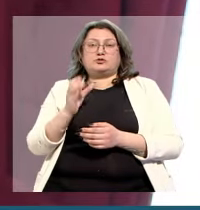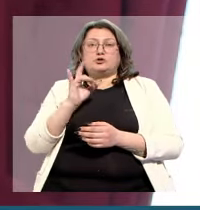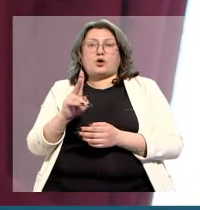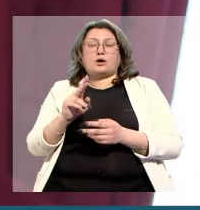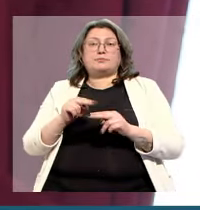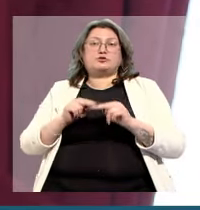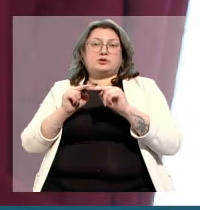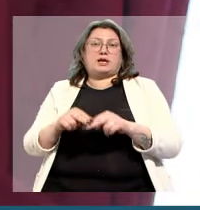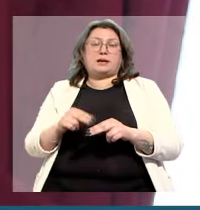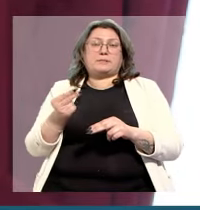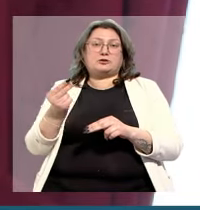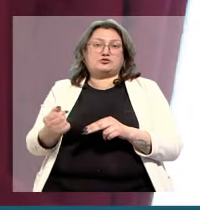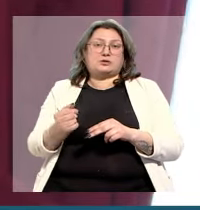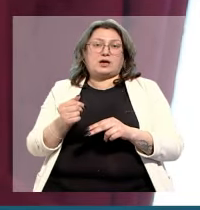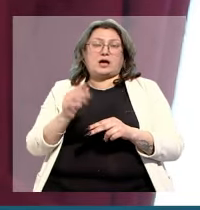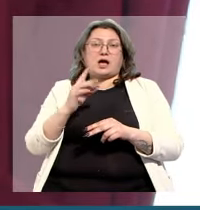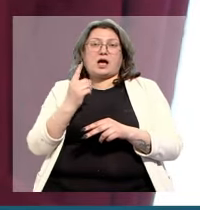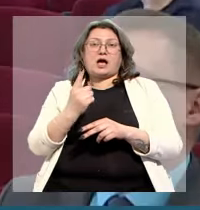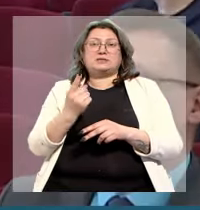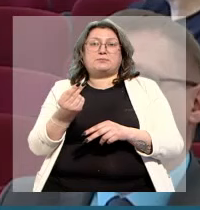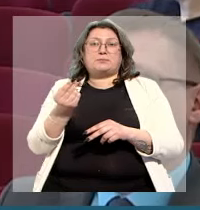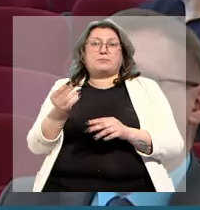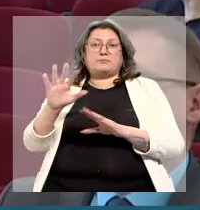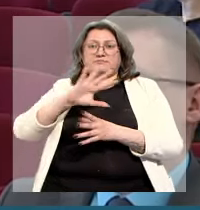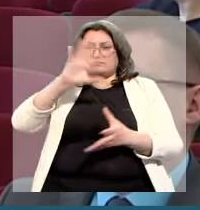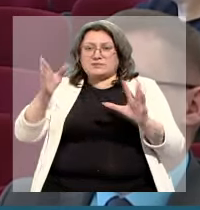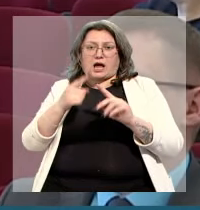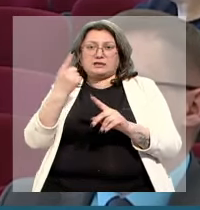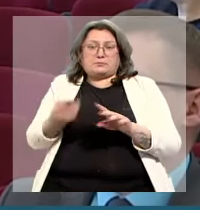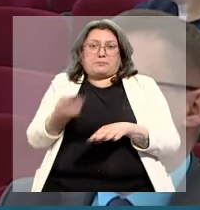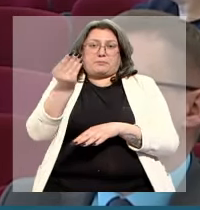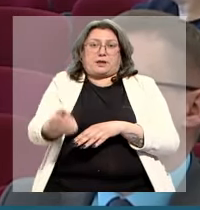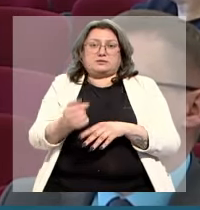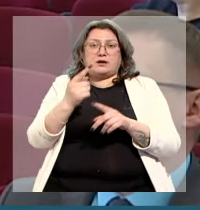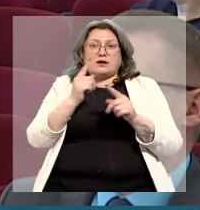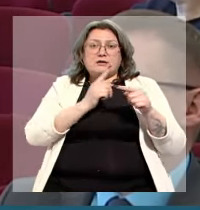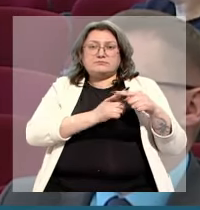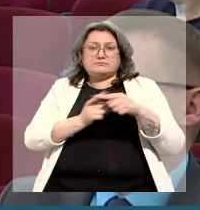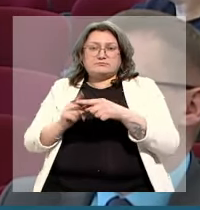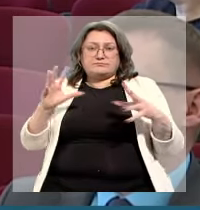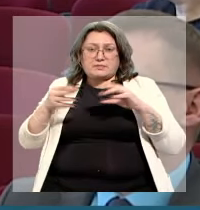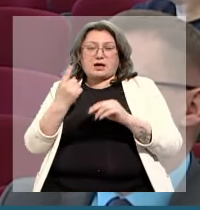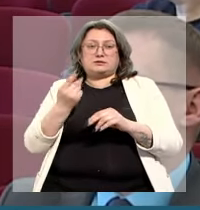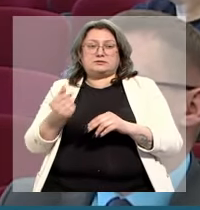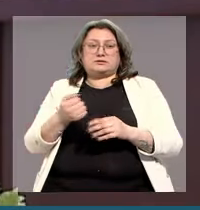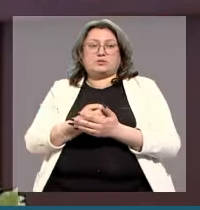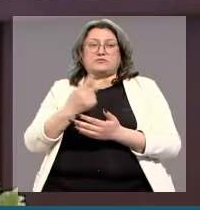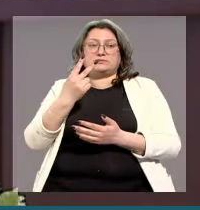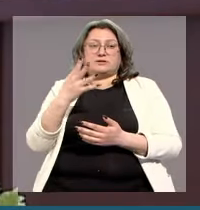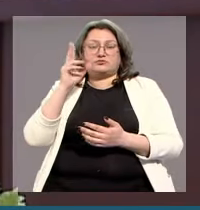айдан кейінгі келесі айдың 25-сіне дейін азаматтарға арналған үкімет мемлекеттік корпорациясының шотына